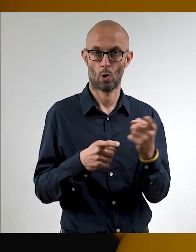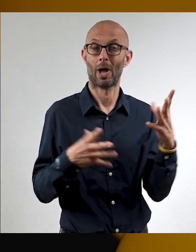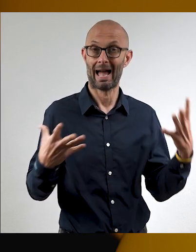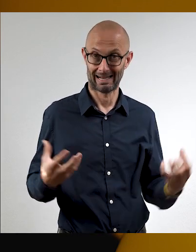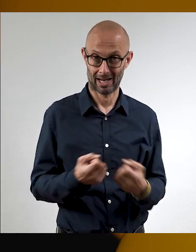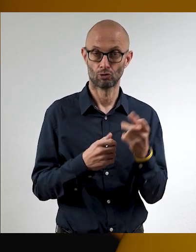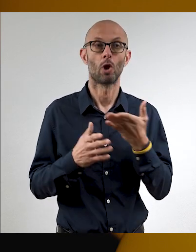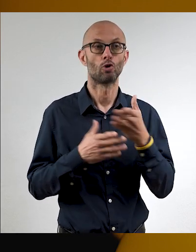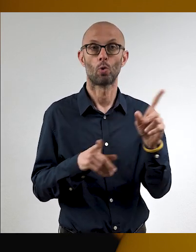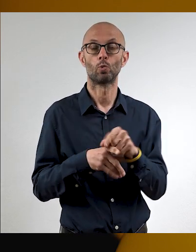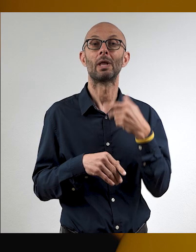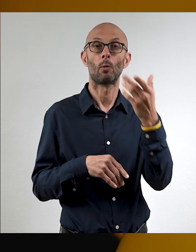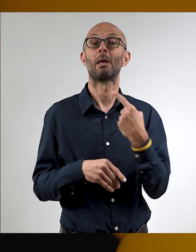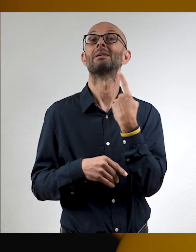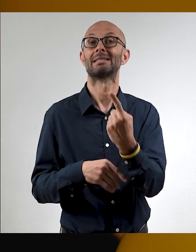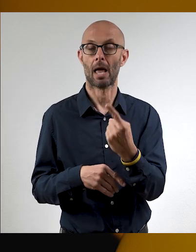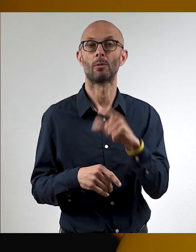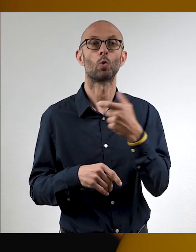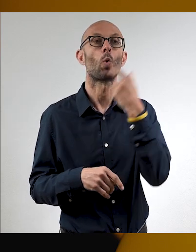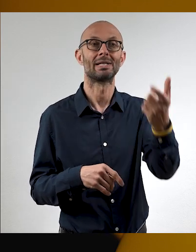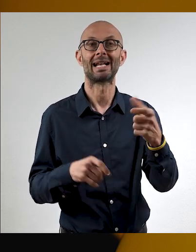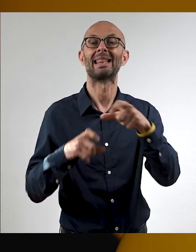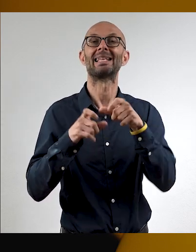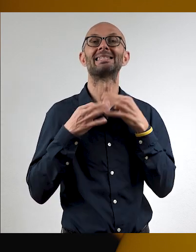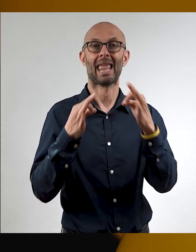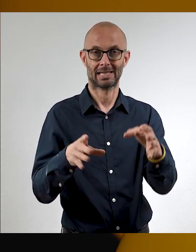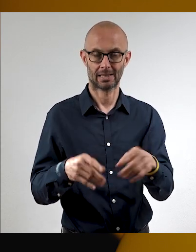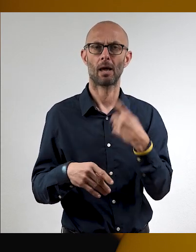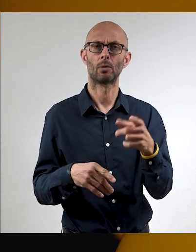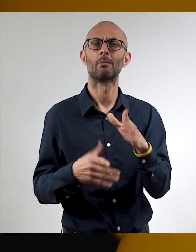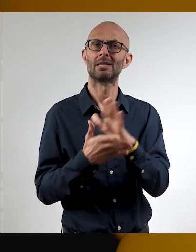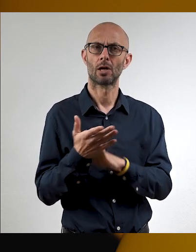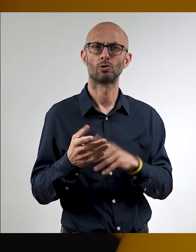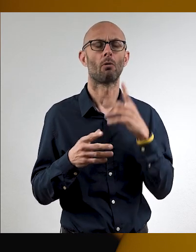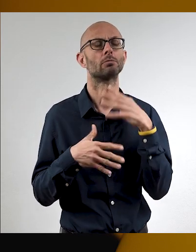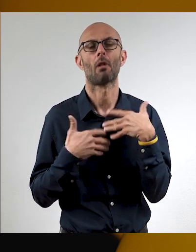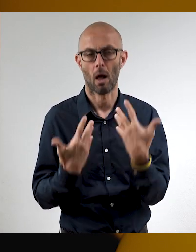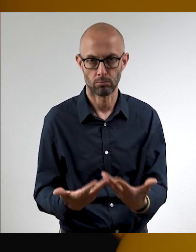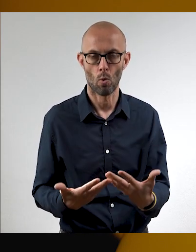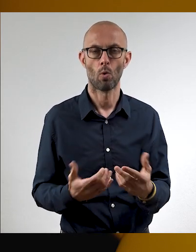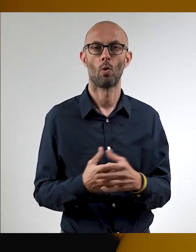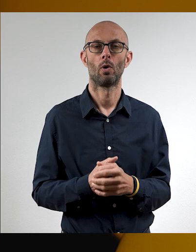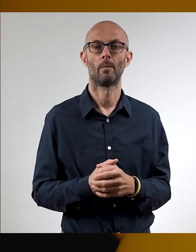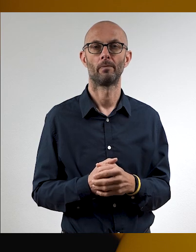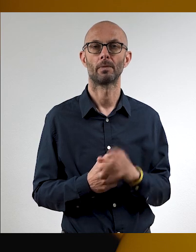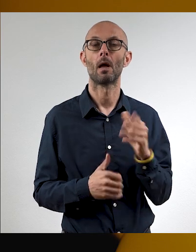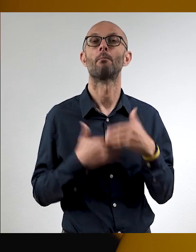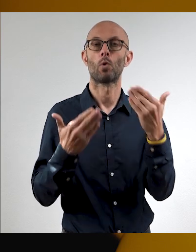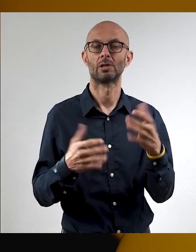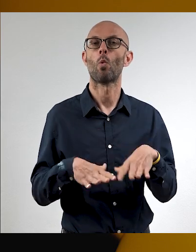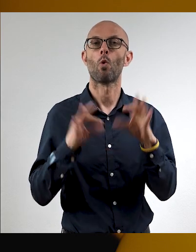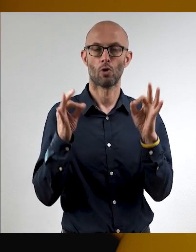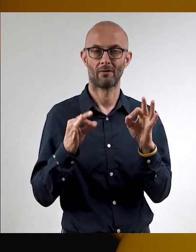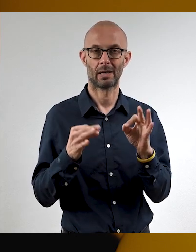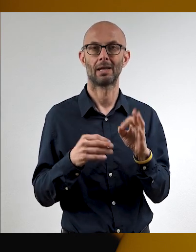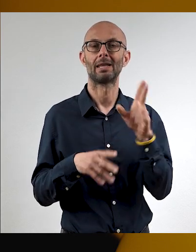ga rešili, je šel tudi potem sam na drugo stran ceste in takrat mu je začel postajati slabo. Naknadno so